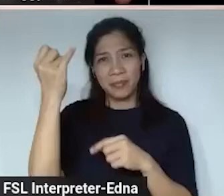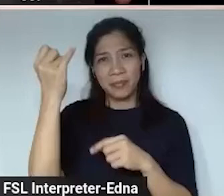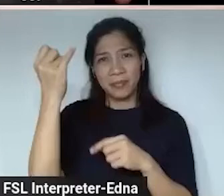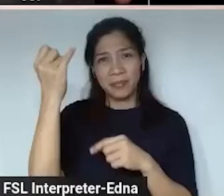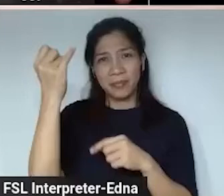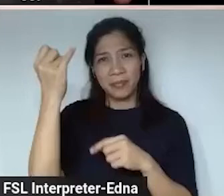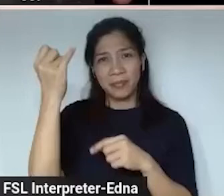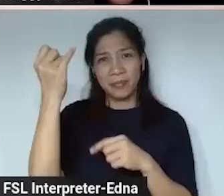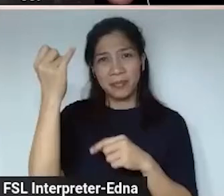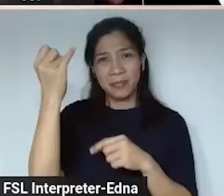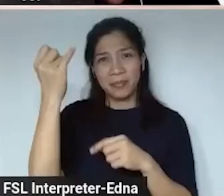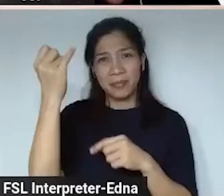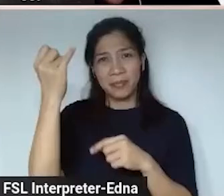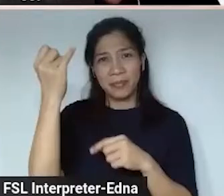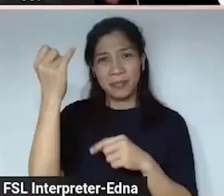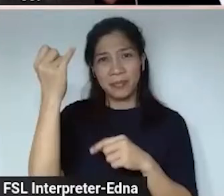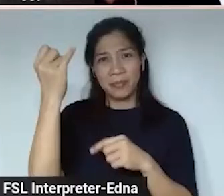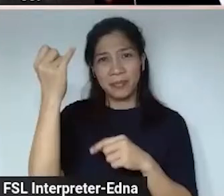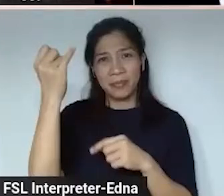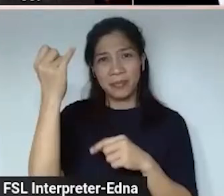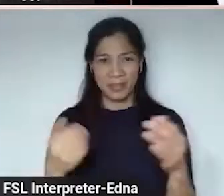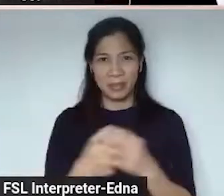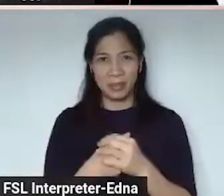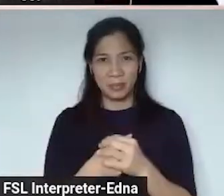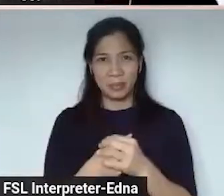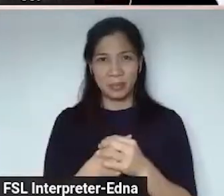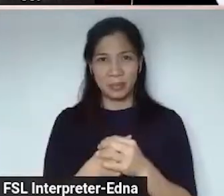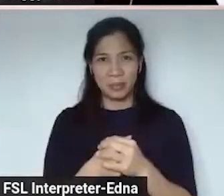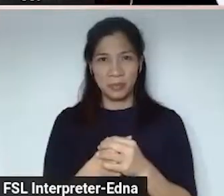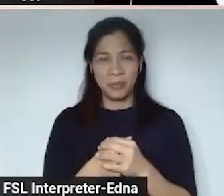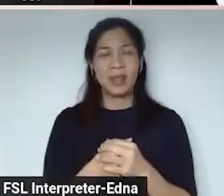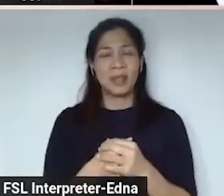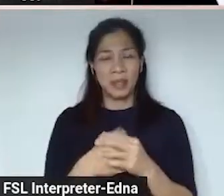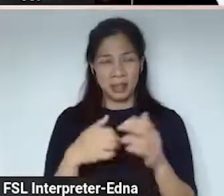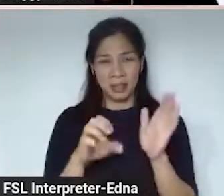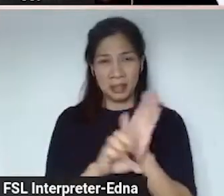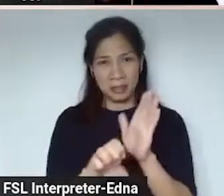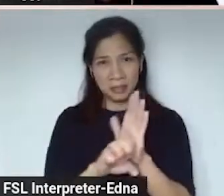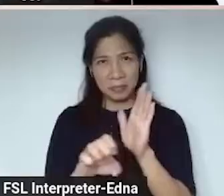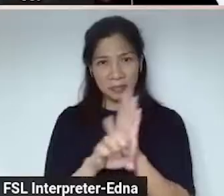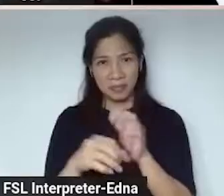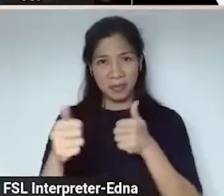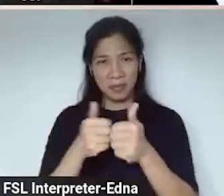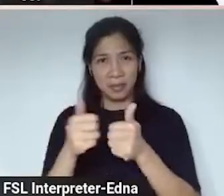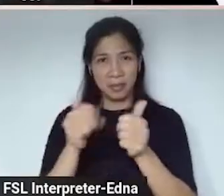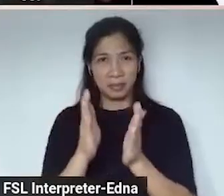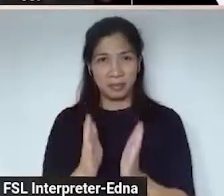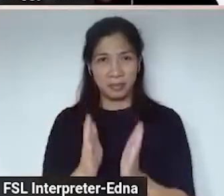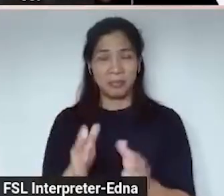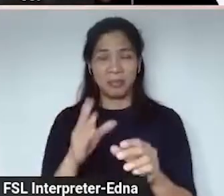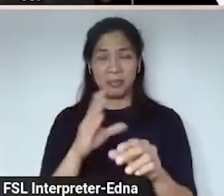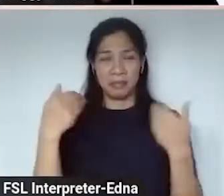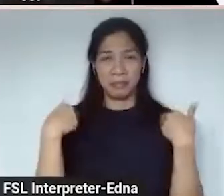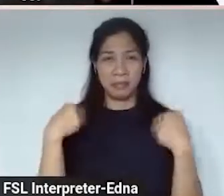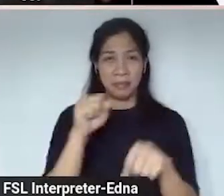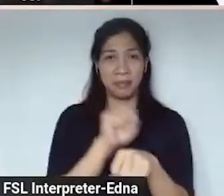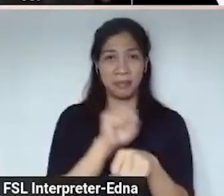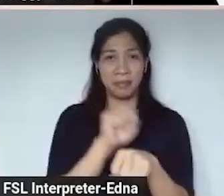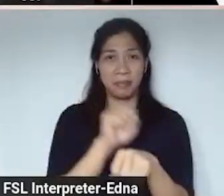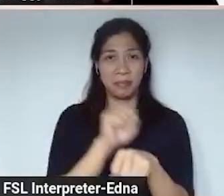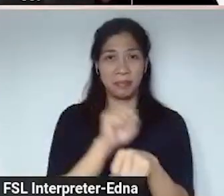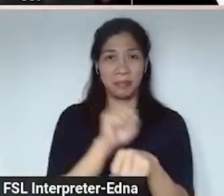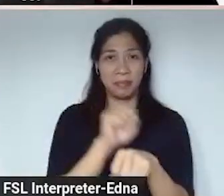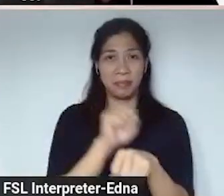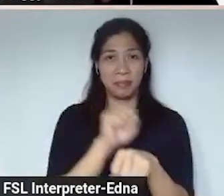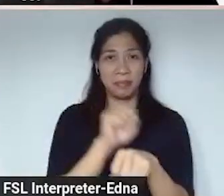Kagaya nga ng pagiging isang para athlete, and then nabigyan ako ng trabaho dito sa tahanan ng walang hagdanan. Nakakapunta ako kung